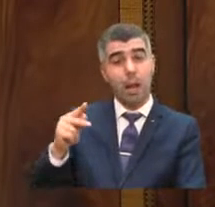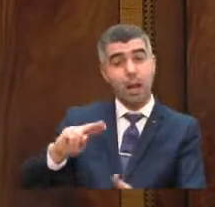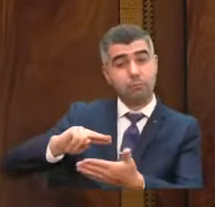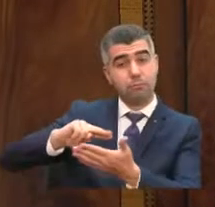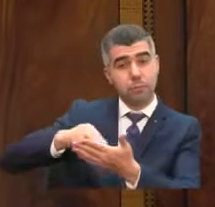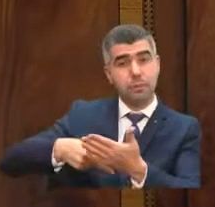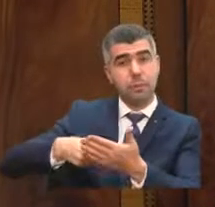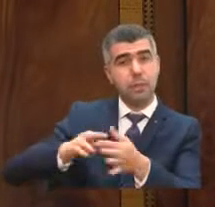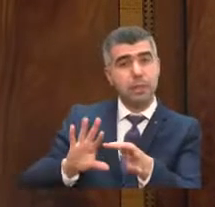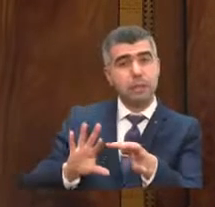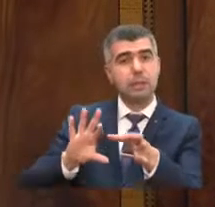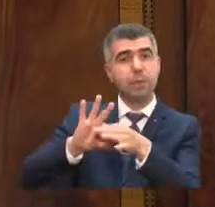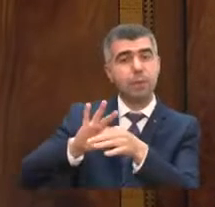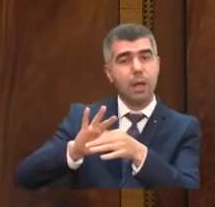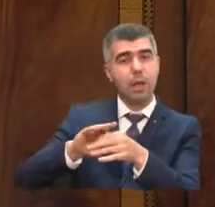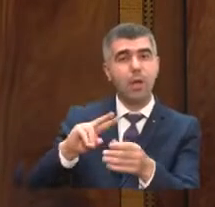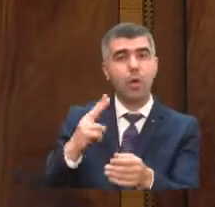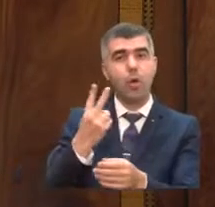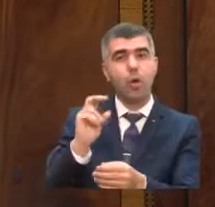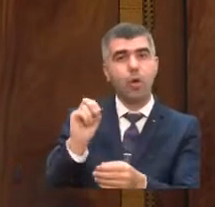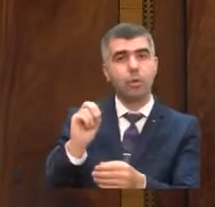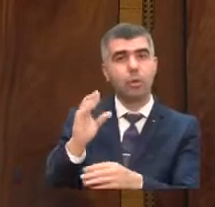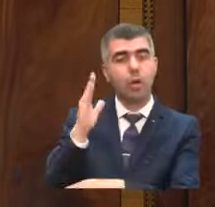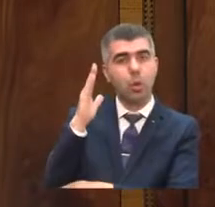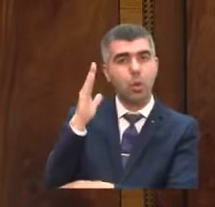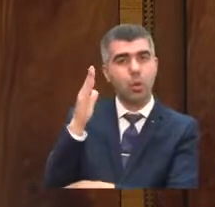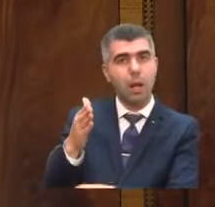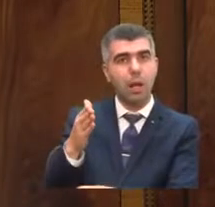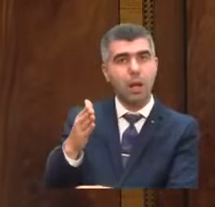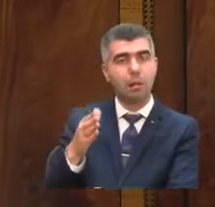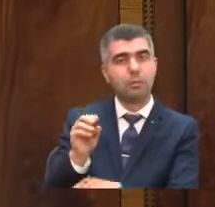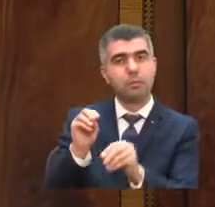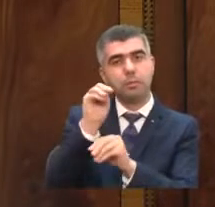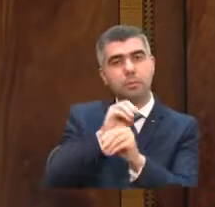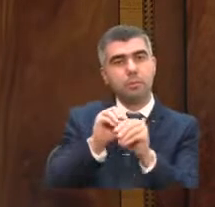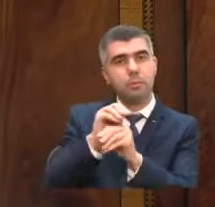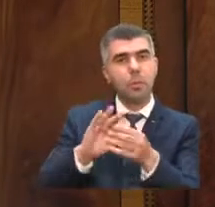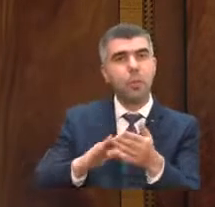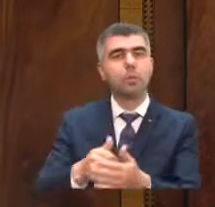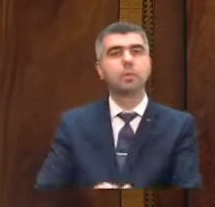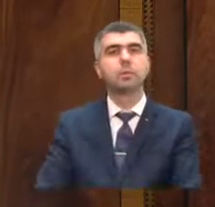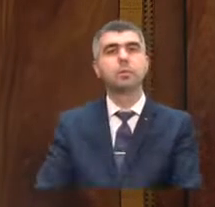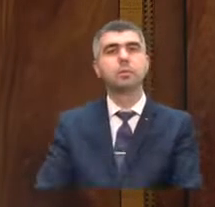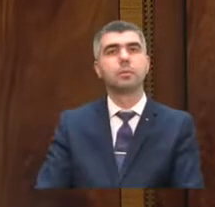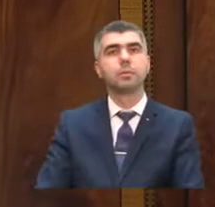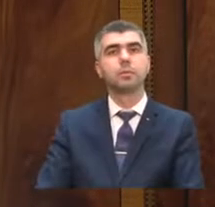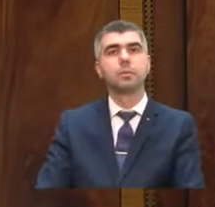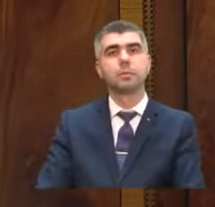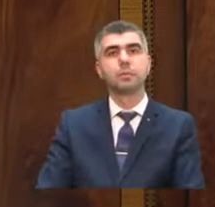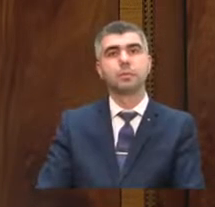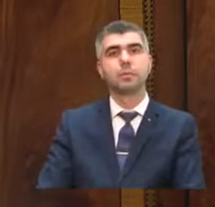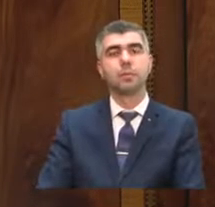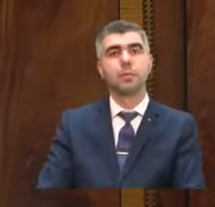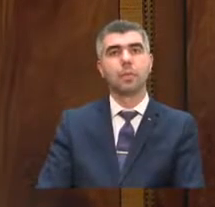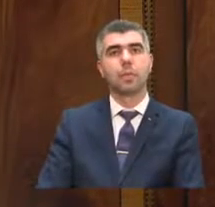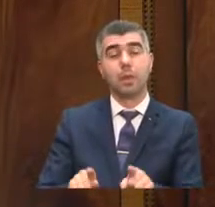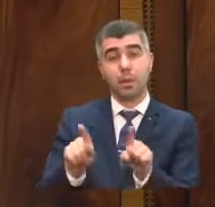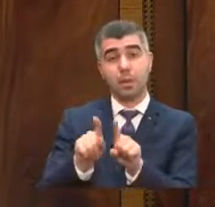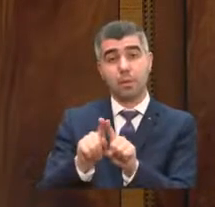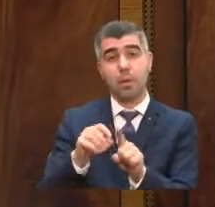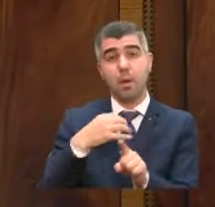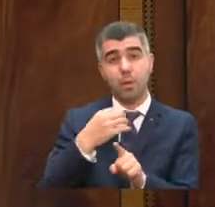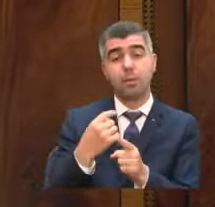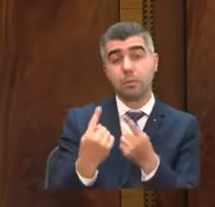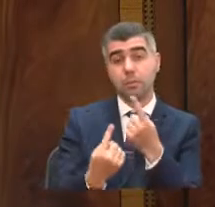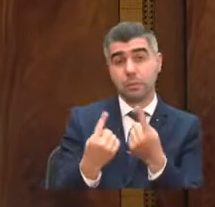اتفاقيه حوالي 20 هكتار نحو حاليا في مرحله تعبئه العقار. فيما يتعلق بالنقل، النقل الطرقي